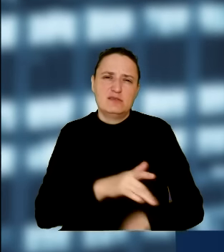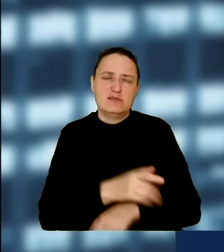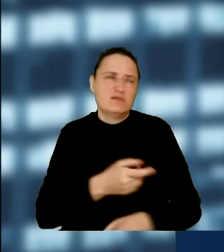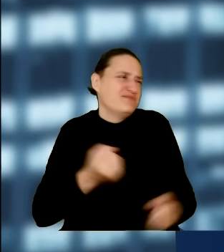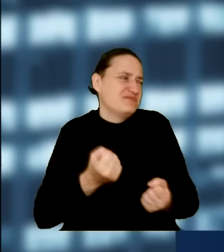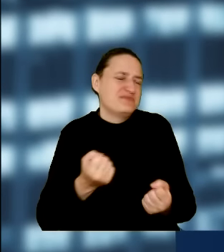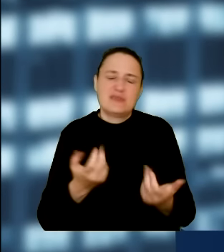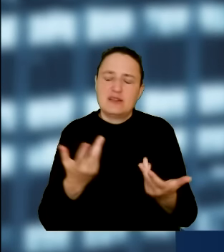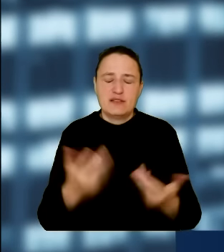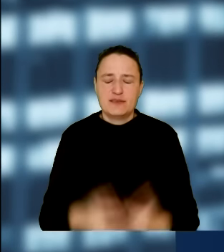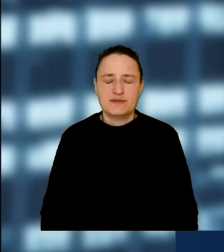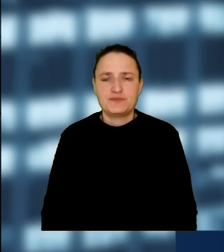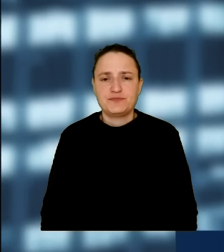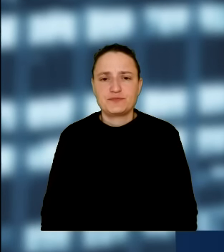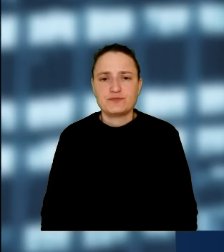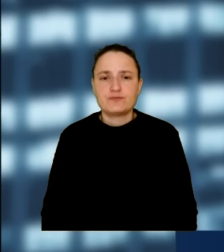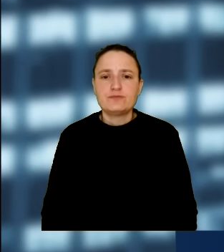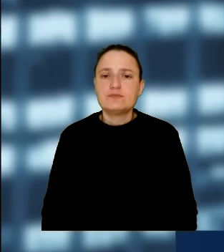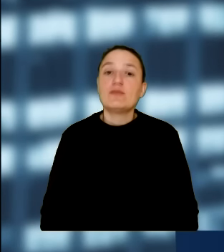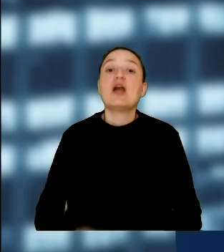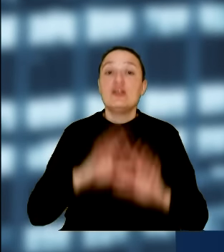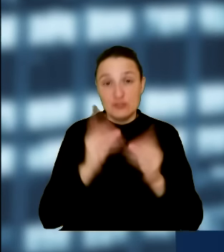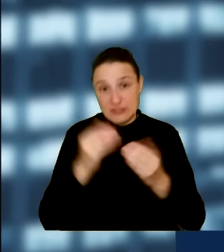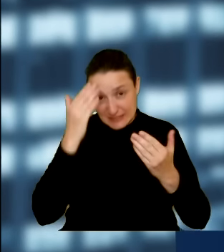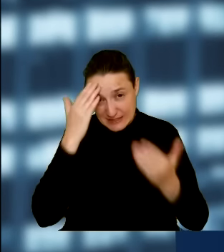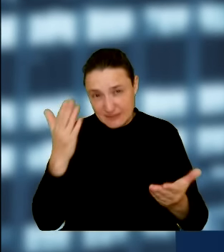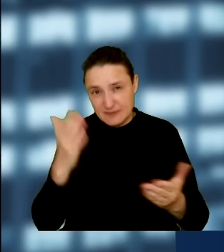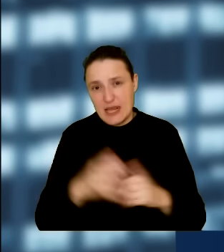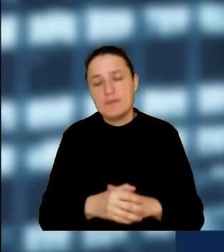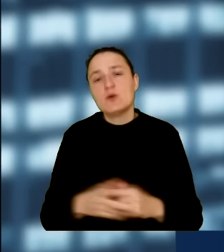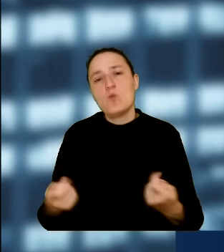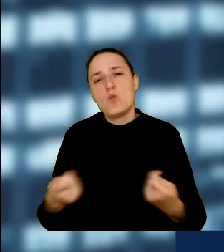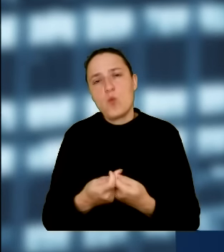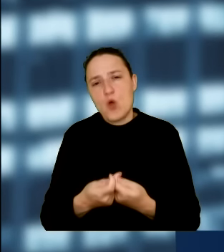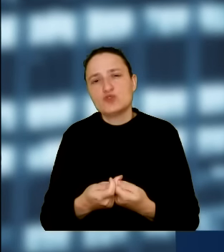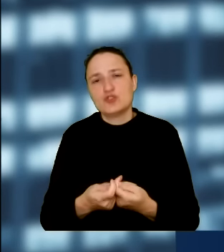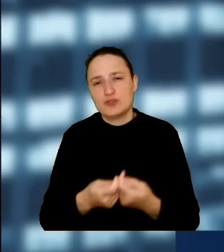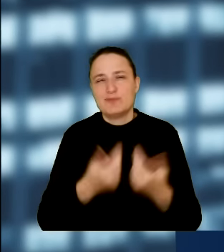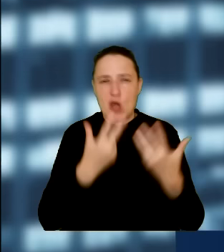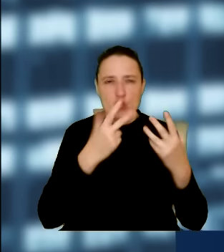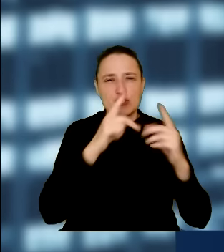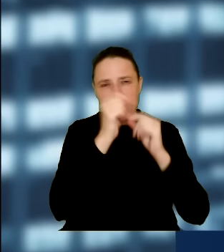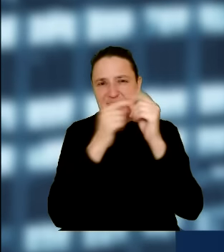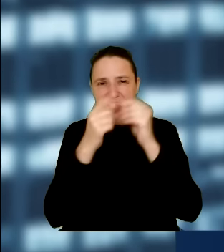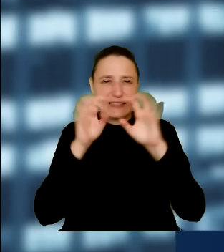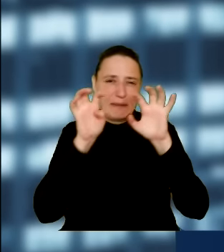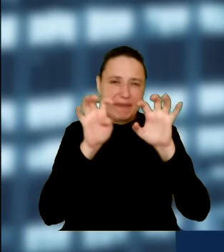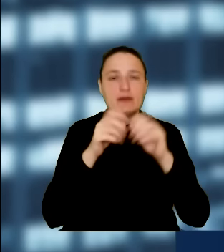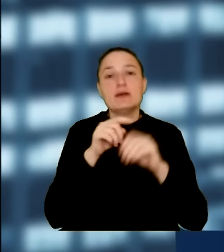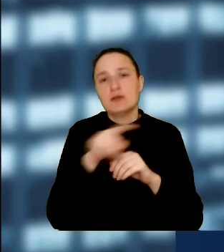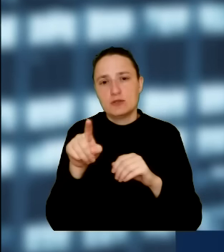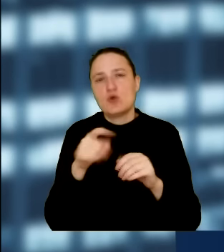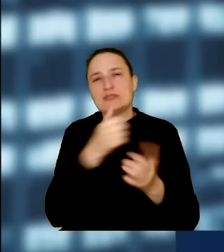No dobrze, wszyscy o tym doskonale wiemy, że łączy ich te 8 gwiazdek,